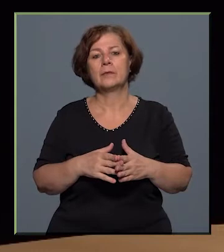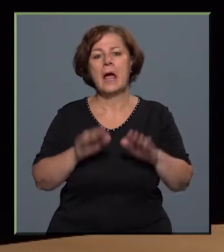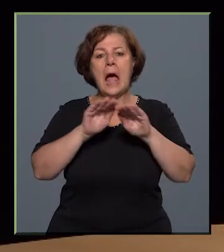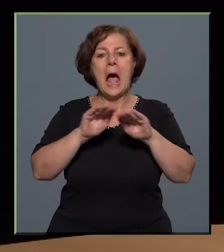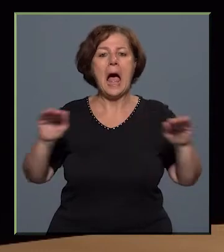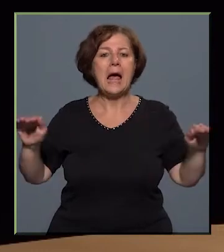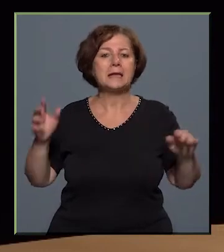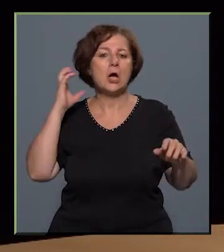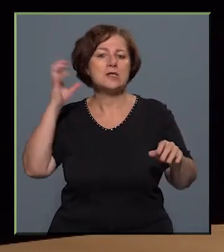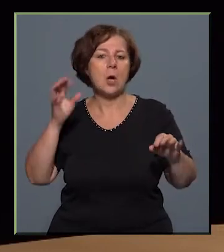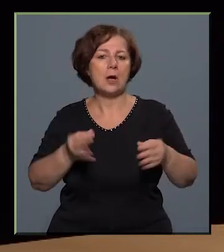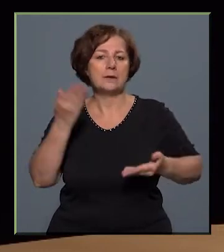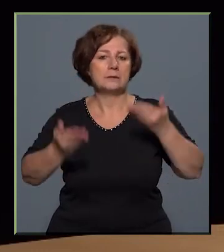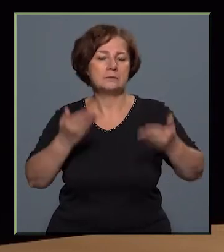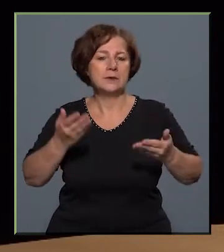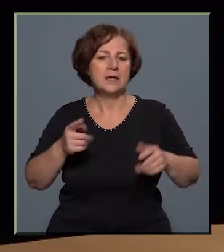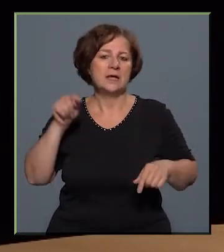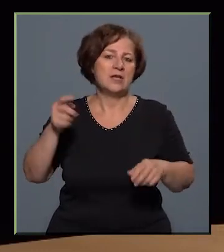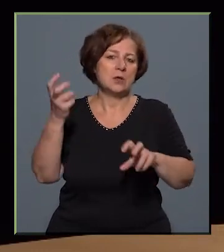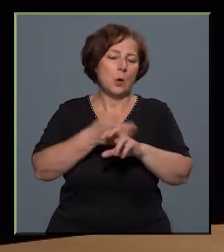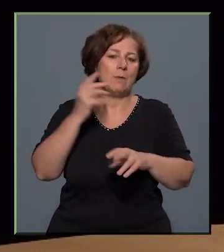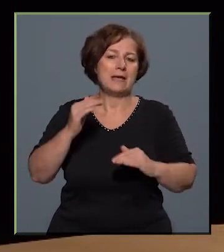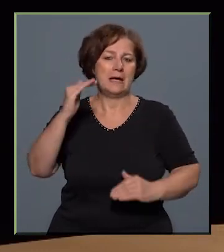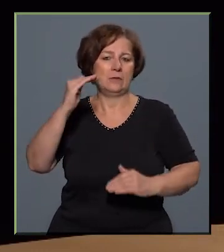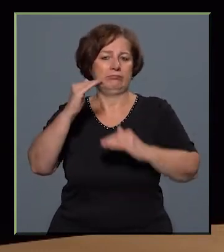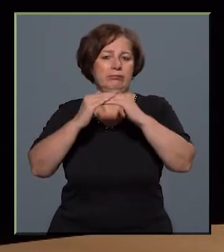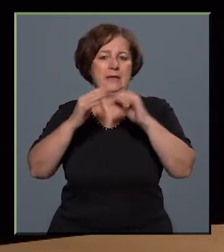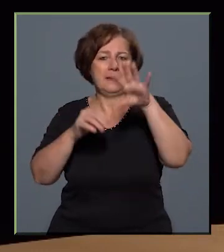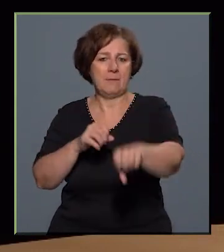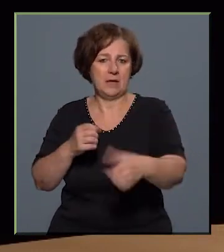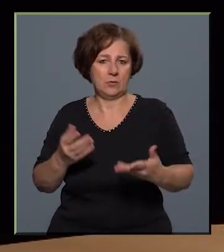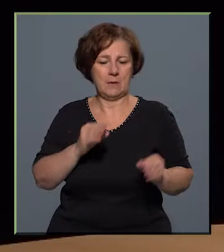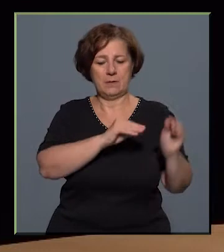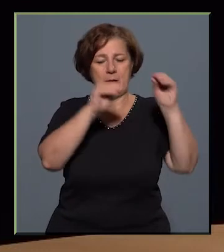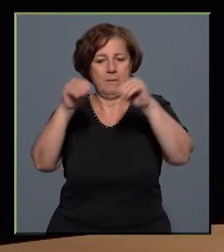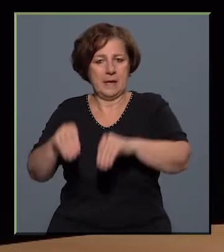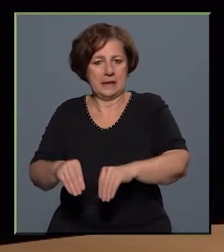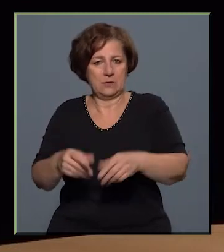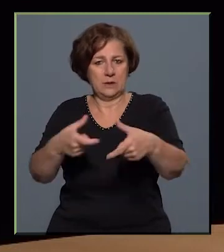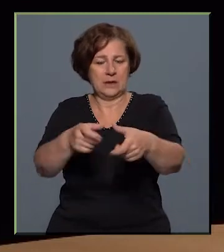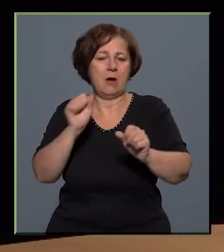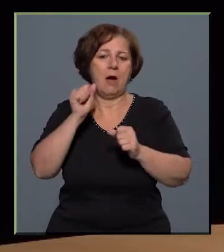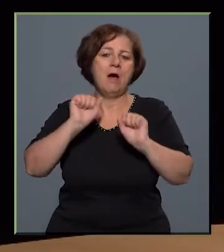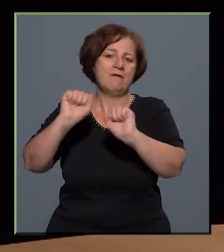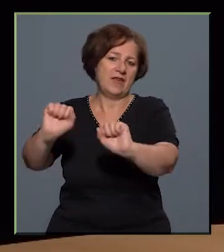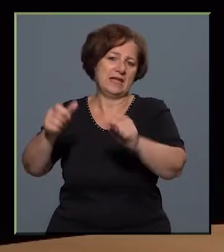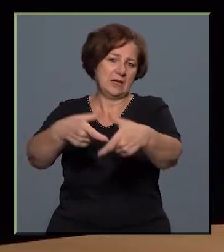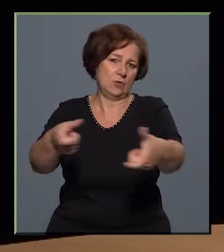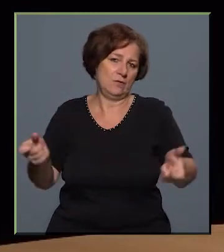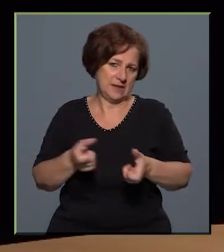Átlagzajt mérnek, és Kőbányán az átlagzajterhelés nem éri el azt a határértéket, ami alapján bekerülnek a védett